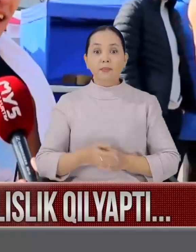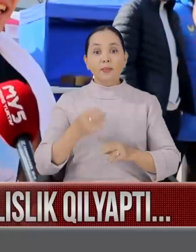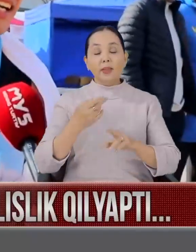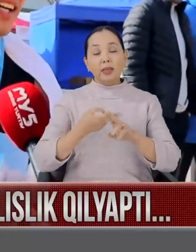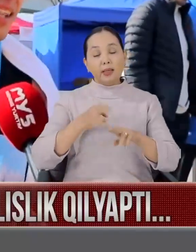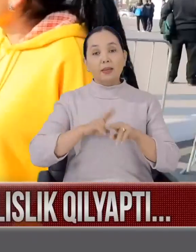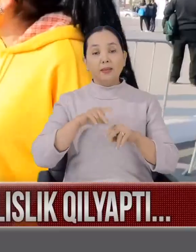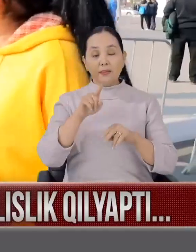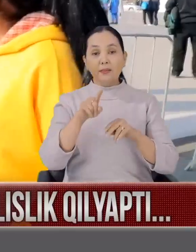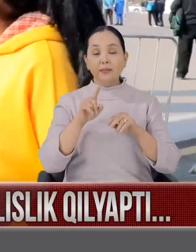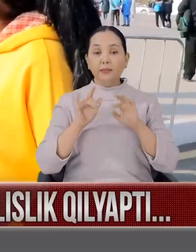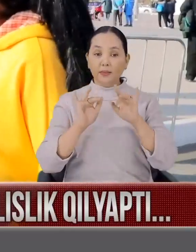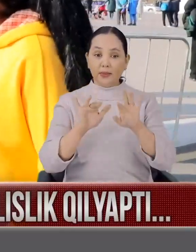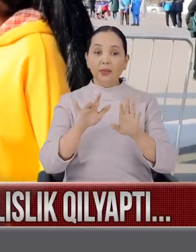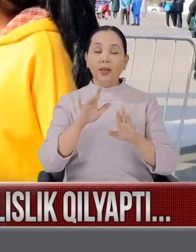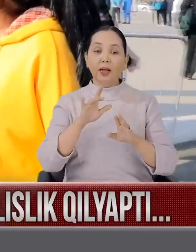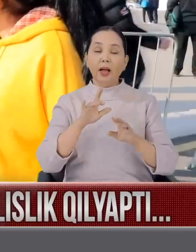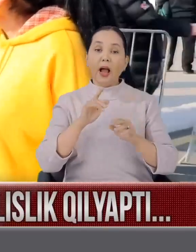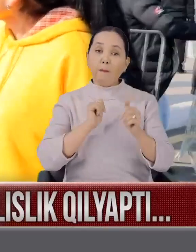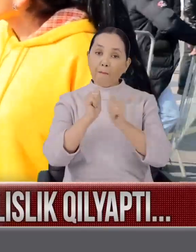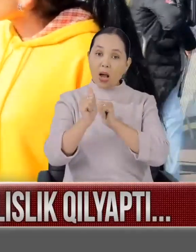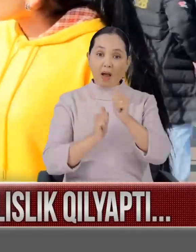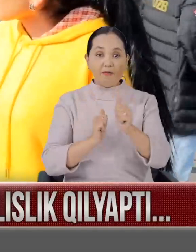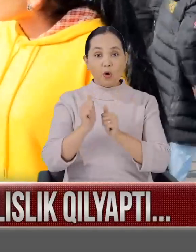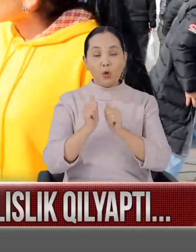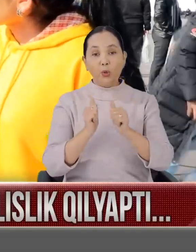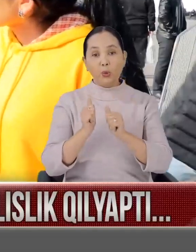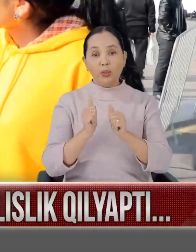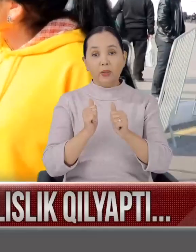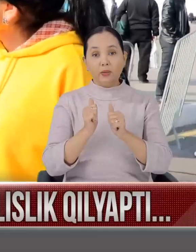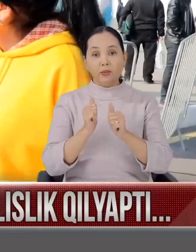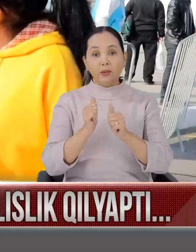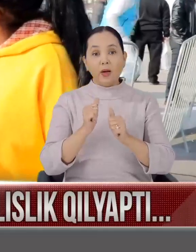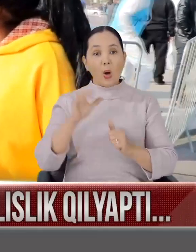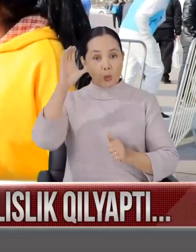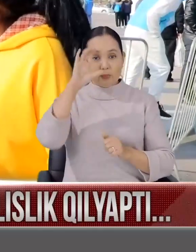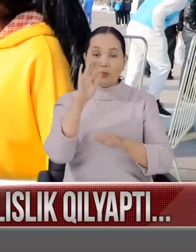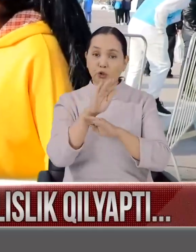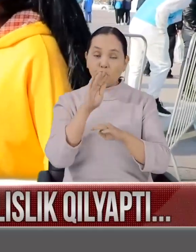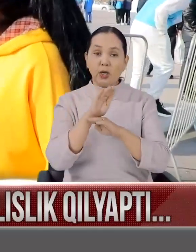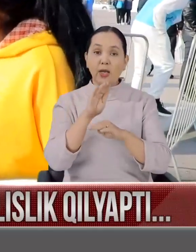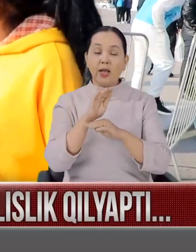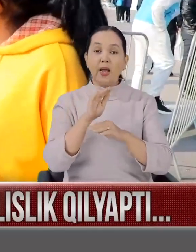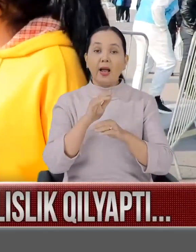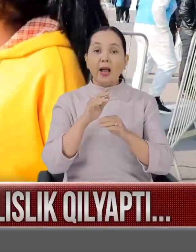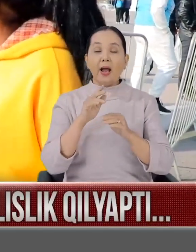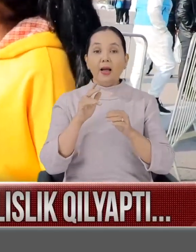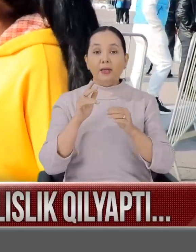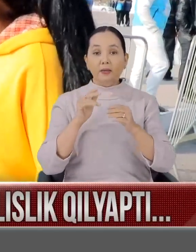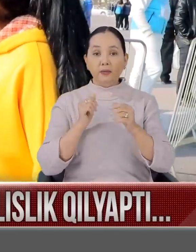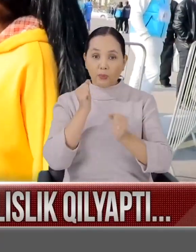qiynaldim ozgina. Oldin Samarqand marafonga o'sha O'zbekiston chempionlari bilan yugurib 8-chi